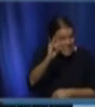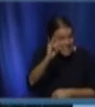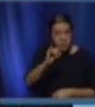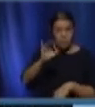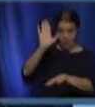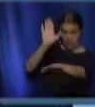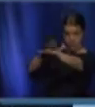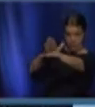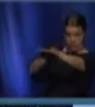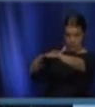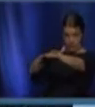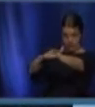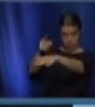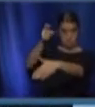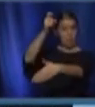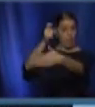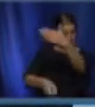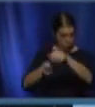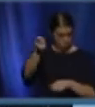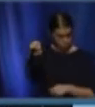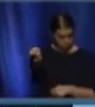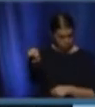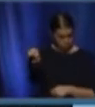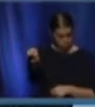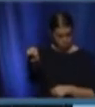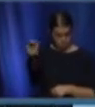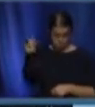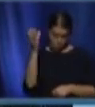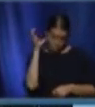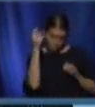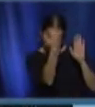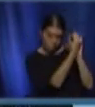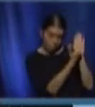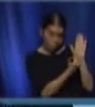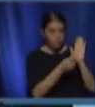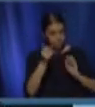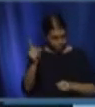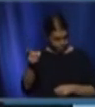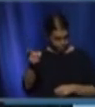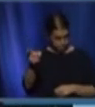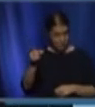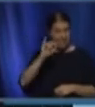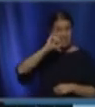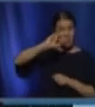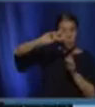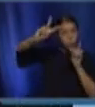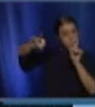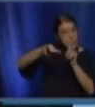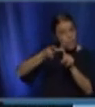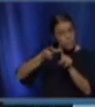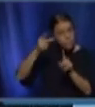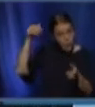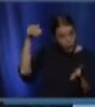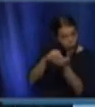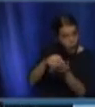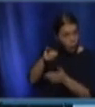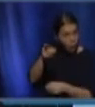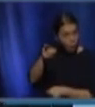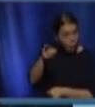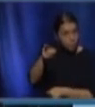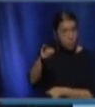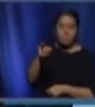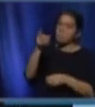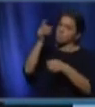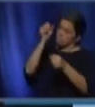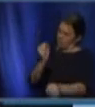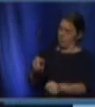à modifier, puis que ces choses-là ne sont pas modifiées, mais là, l'entreprise pourra effectivement être fermée. Pour ce qui est